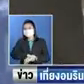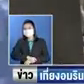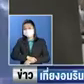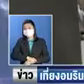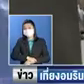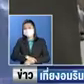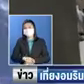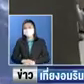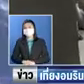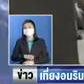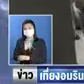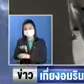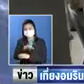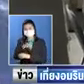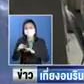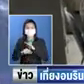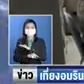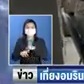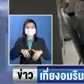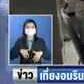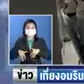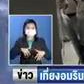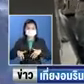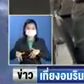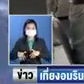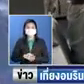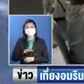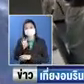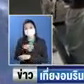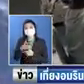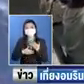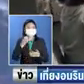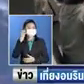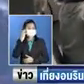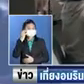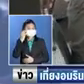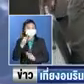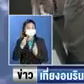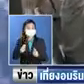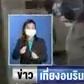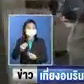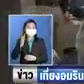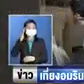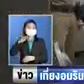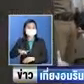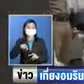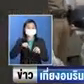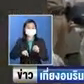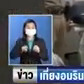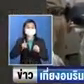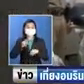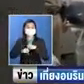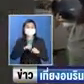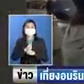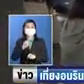ะครับคือหลอกลวงช่อโกงประชาชนไปหลอกขายโทรศัพท์มือถือกับน้องก้องเด็กม.2 อายุ14